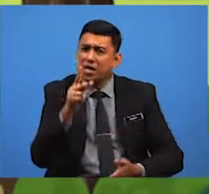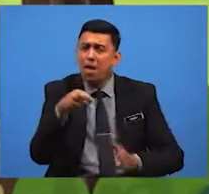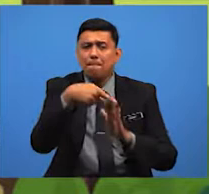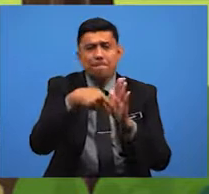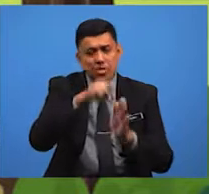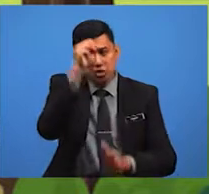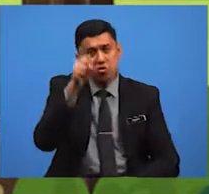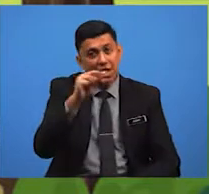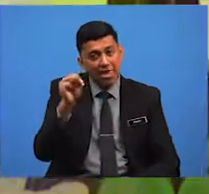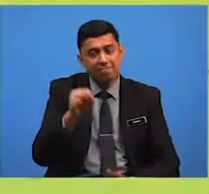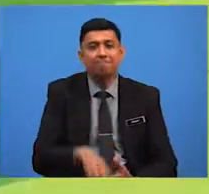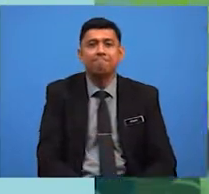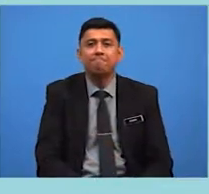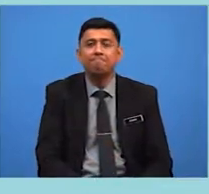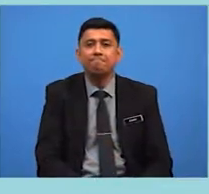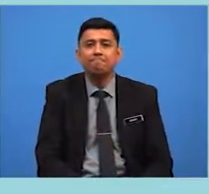persoalan?